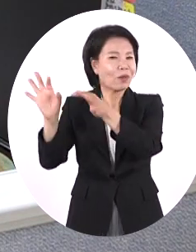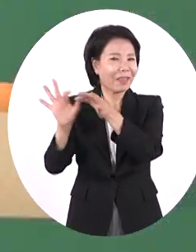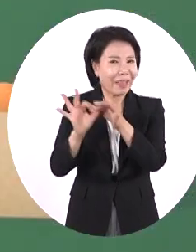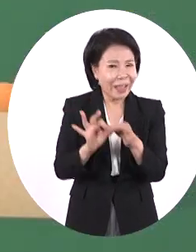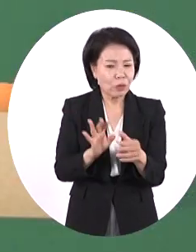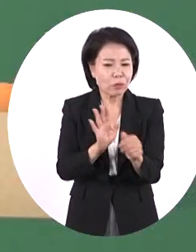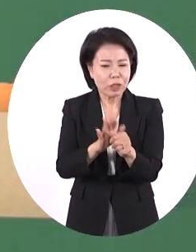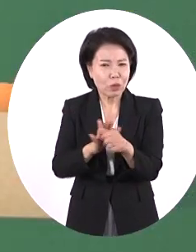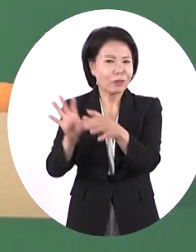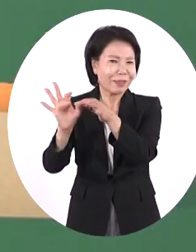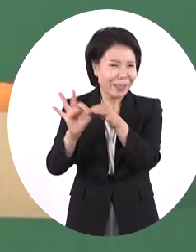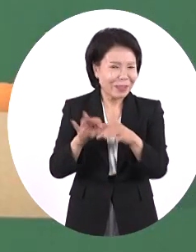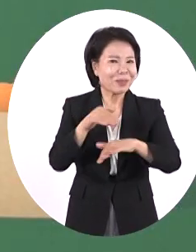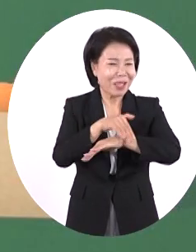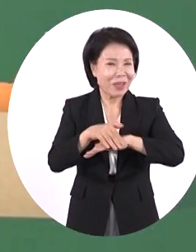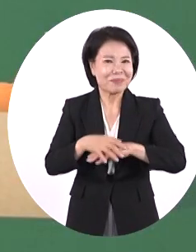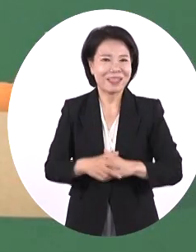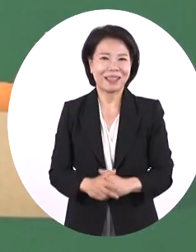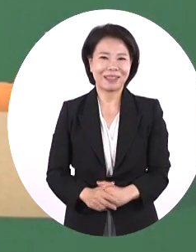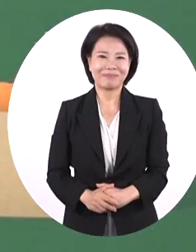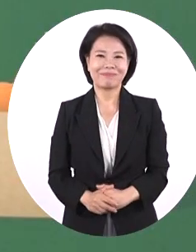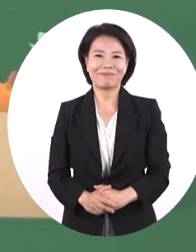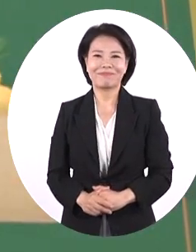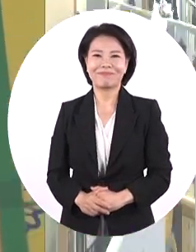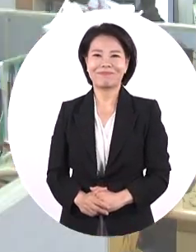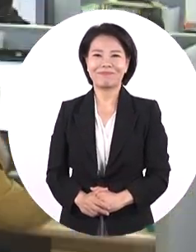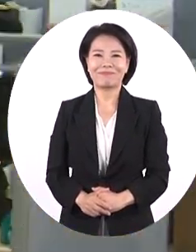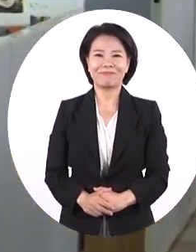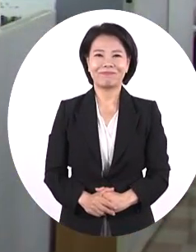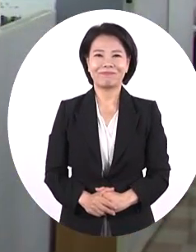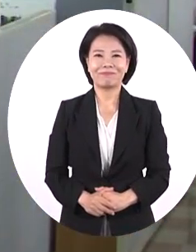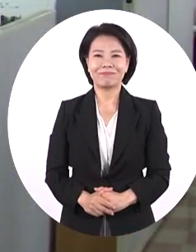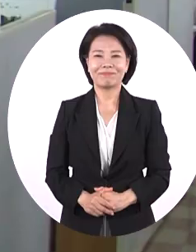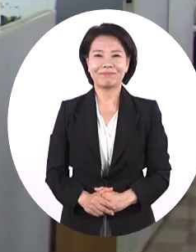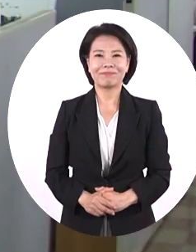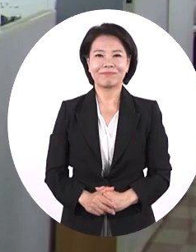앞으로도 지속적인 지원을 이어갈 방침입니다.